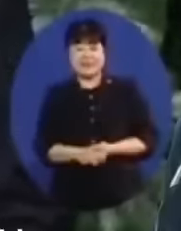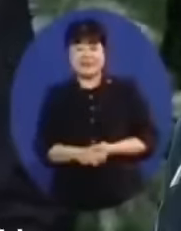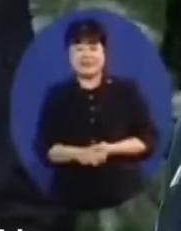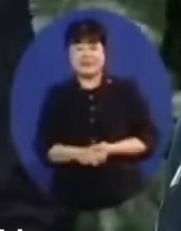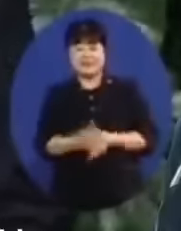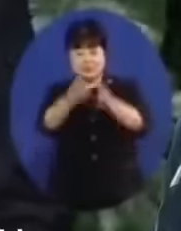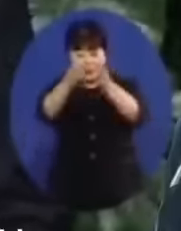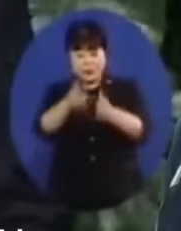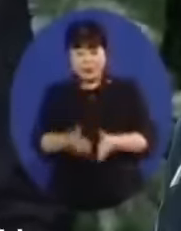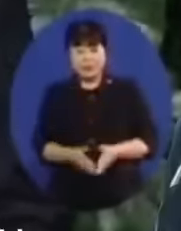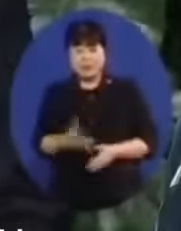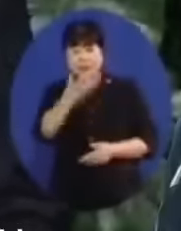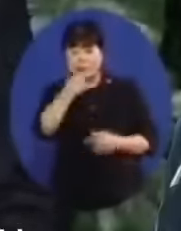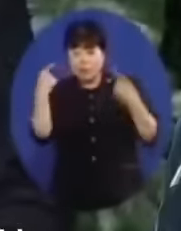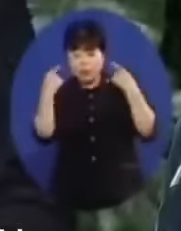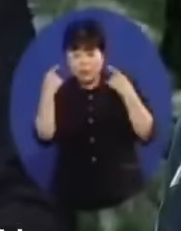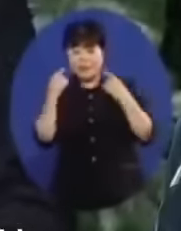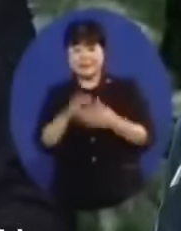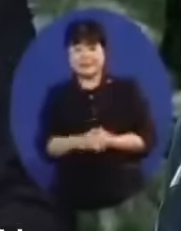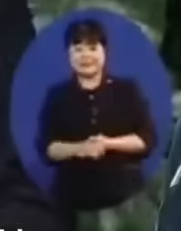말미암아 복음이